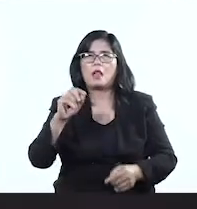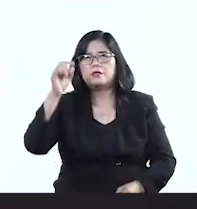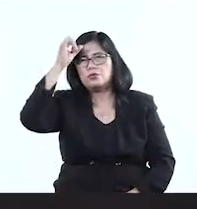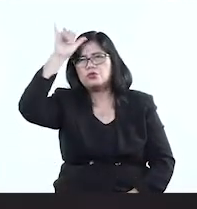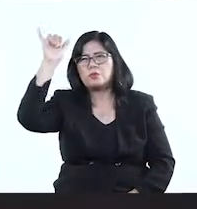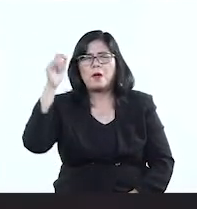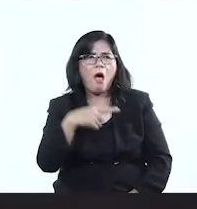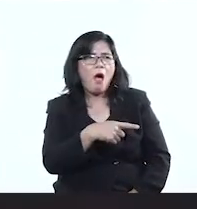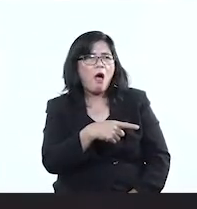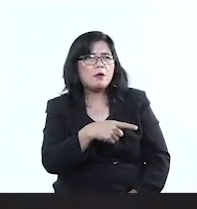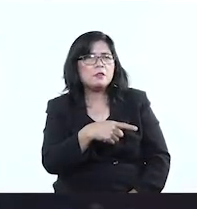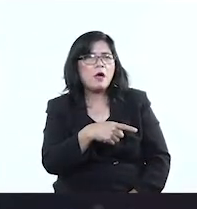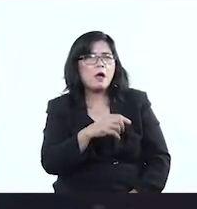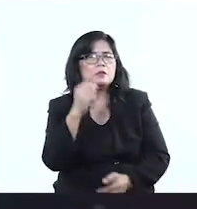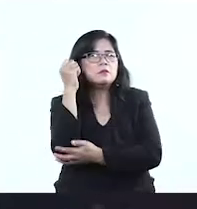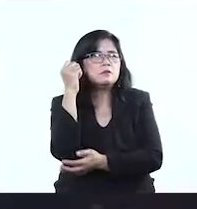Dia